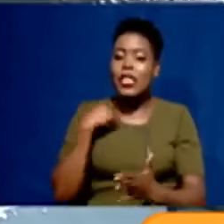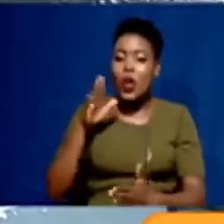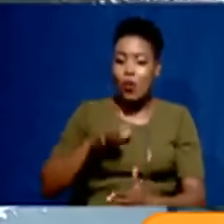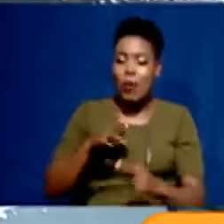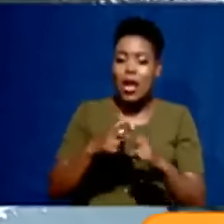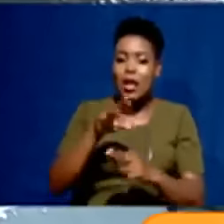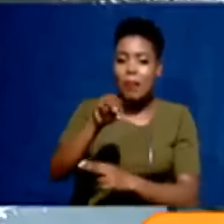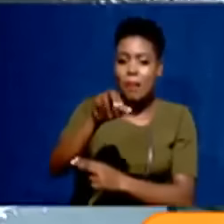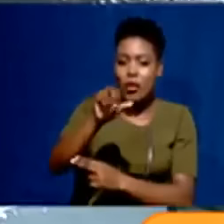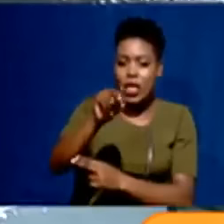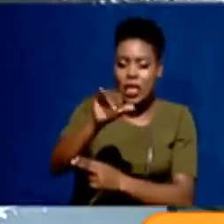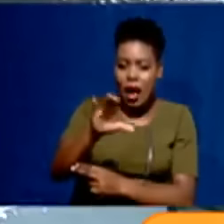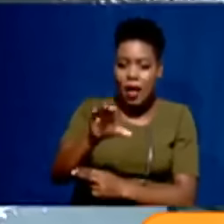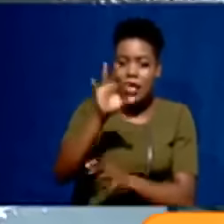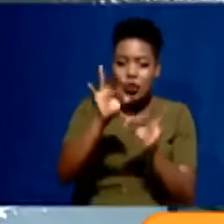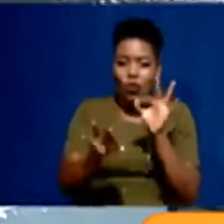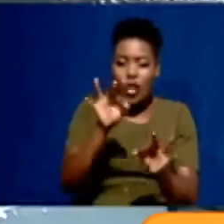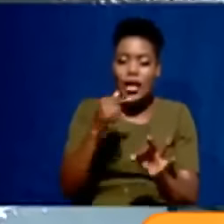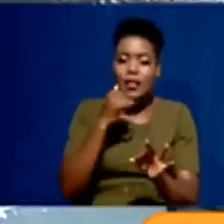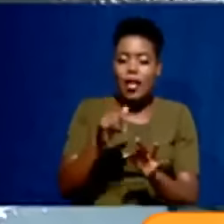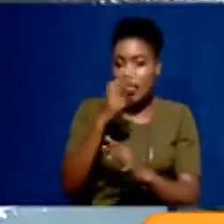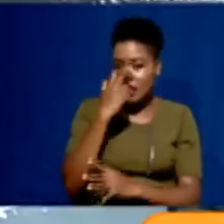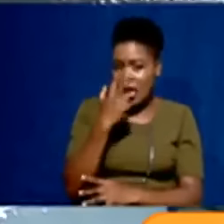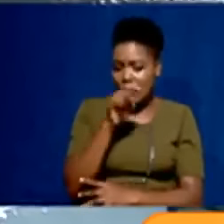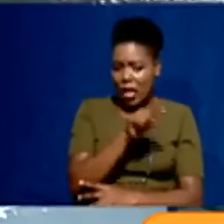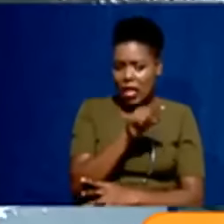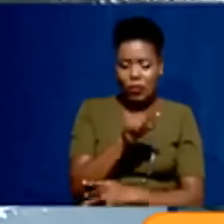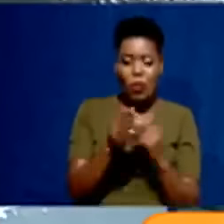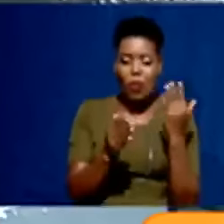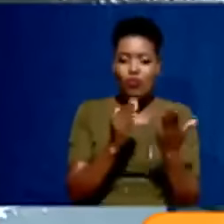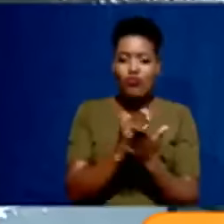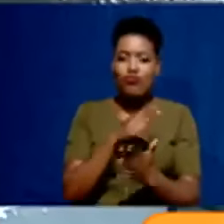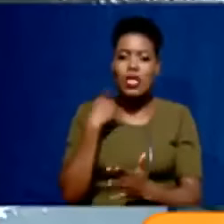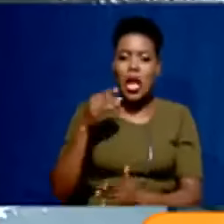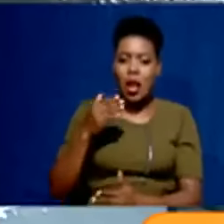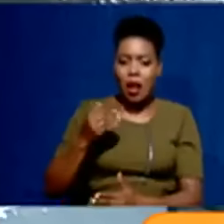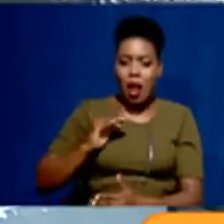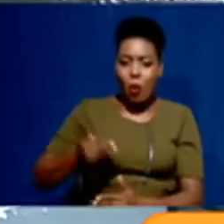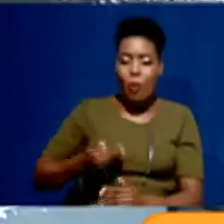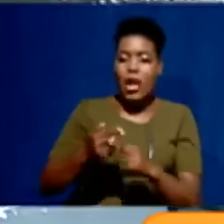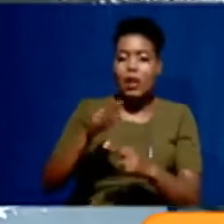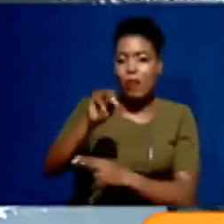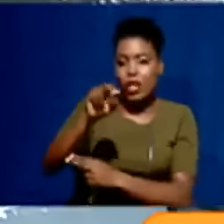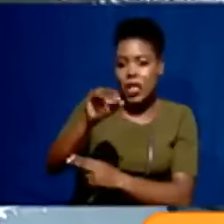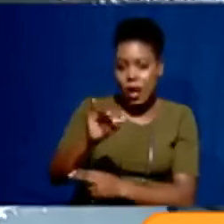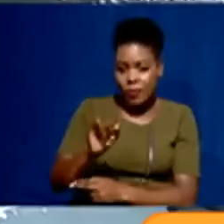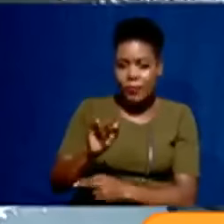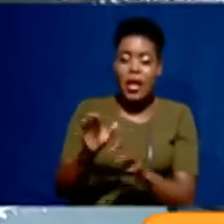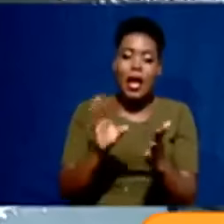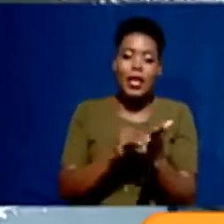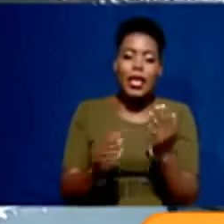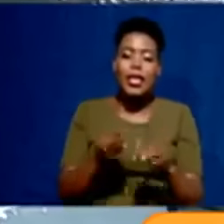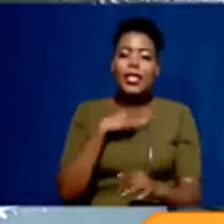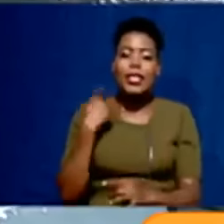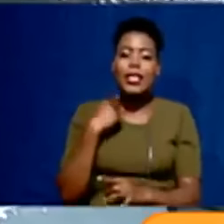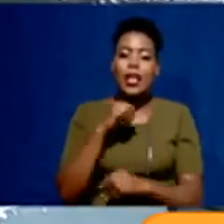yake, jaji Grace Nzioka alisema upande wa mashtaka uliwasilisha ushahidi wa kutosha uliothibitisha kuwa Jowie alitekeleza mauaji